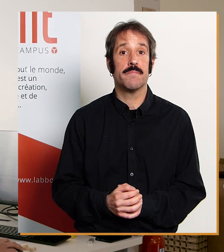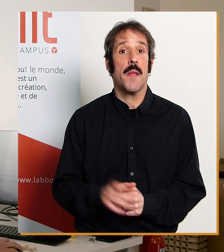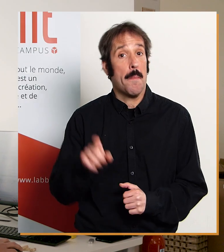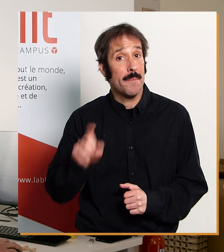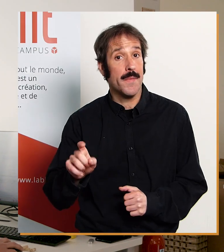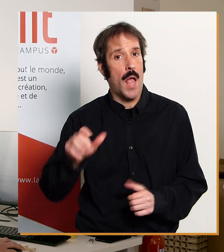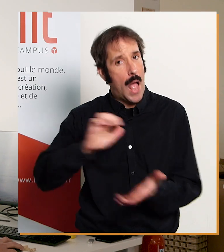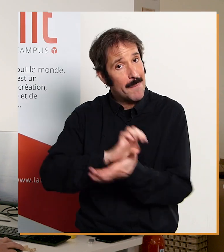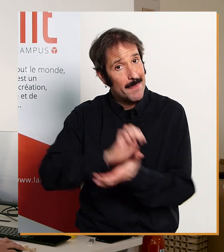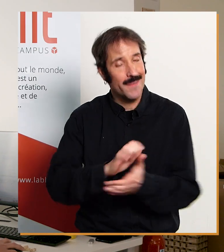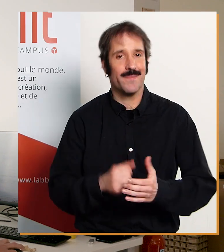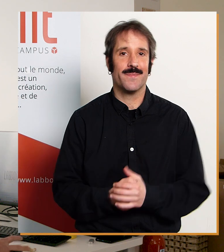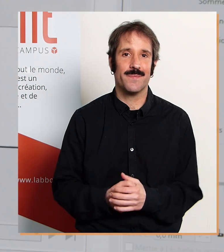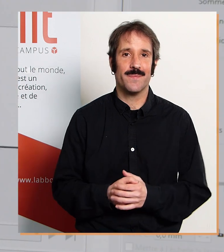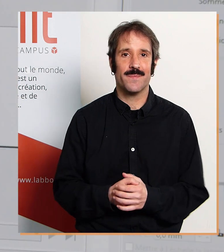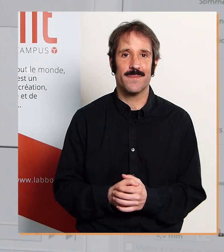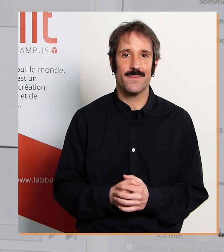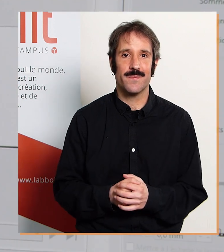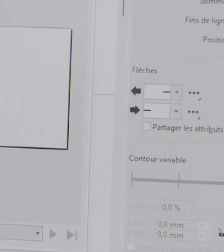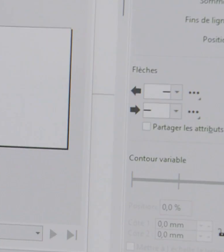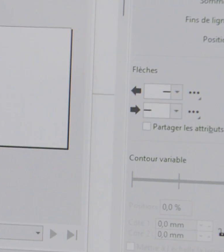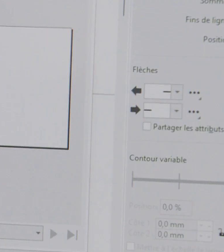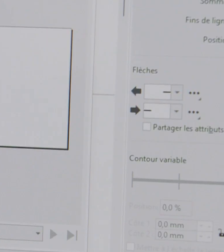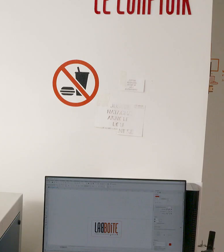Et ensuite sur le bouton imprimer.